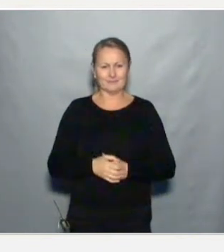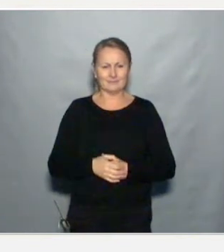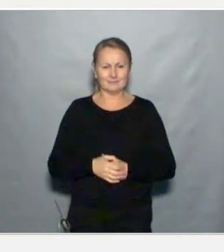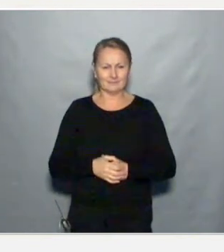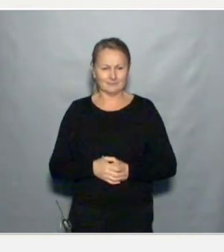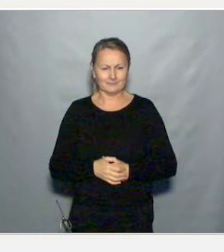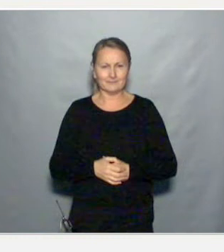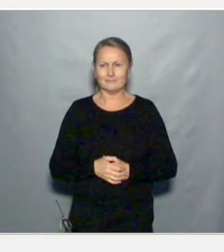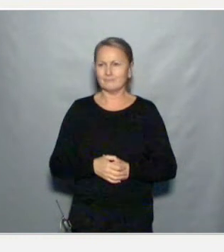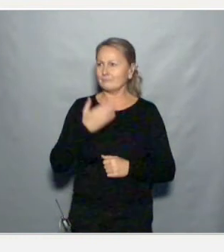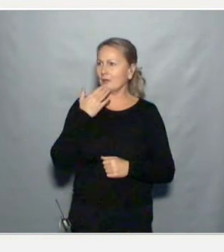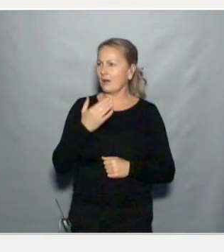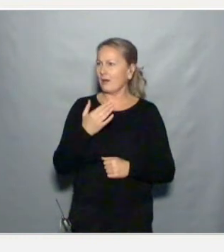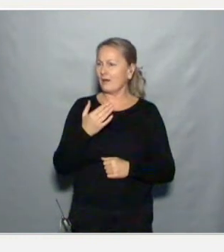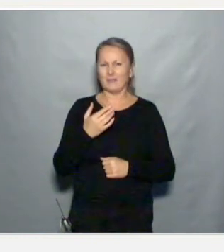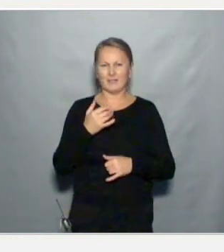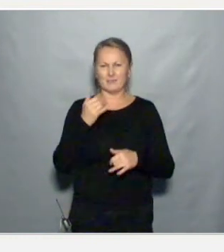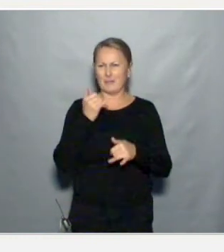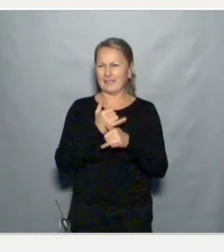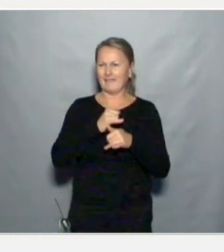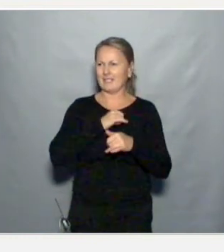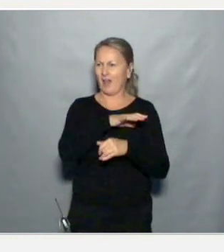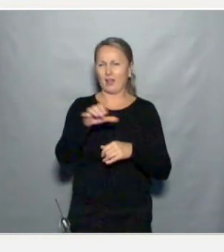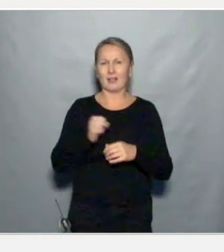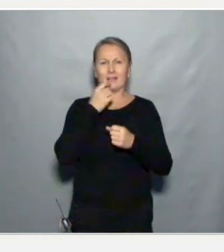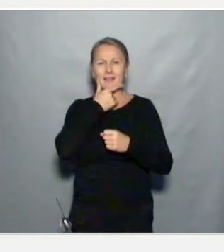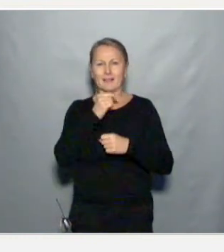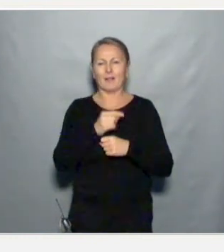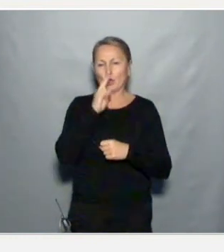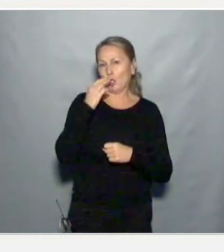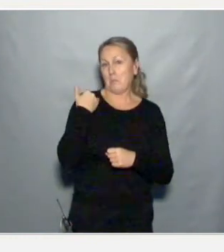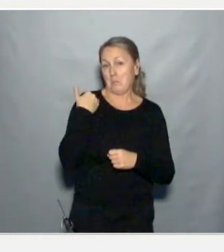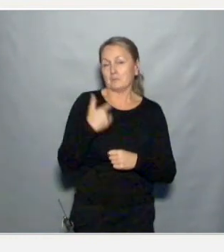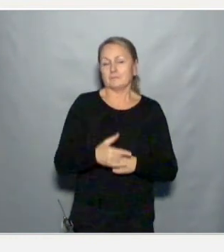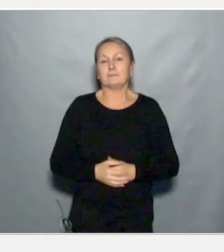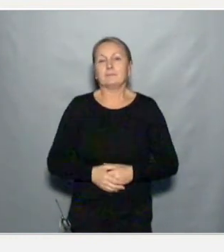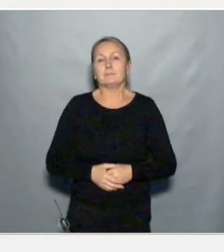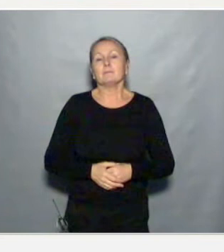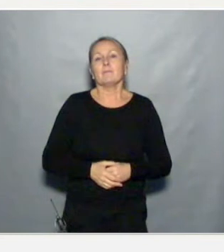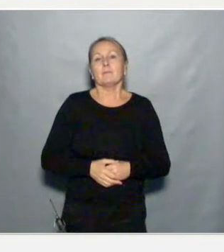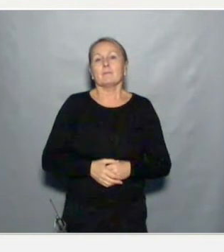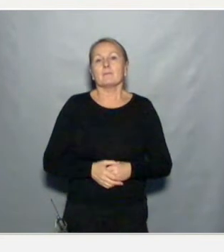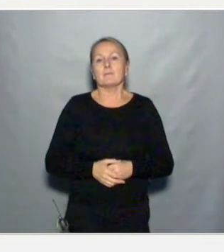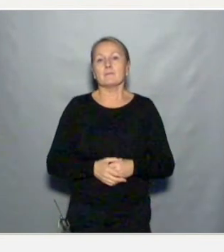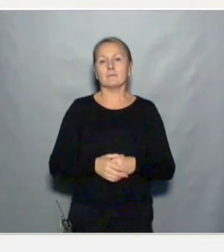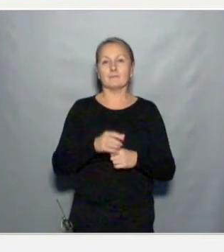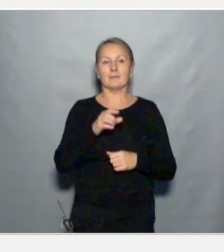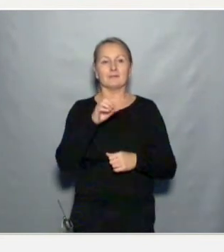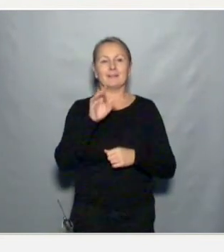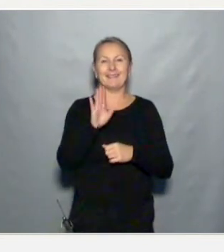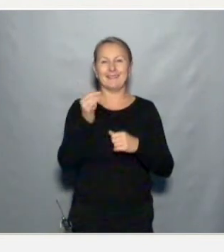Bra, det kanske hade varit konstigt om alla gjorde det, för att den är ganska ny och sådär. Dit i tid, det är i alla fall